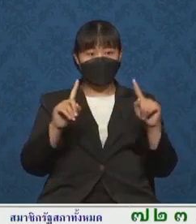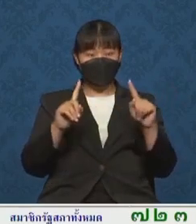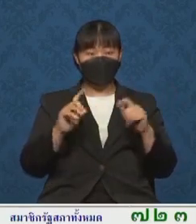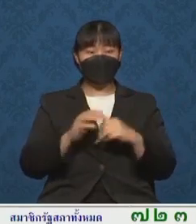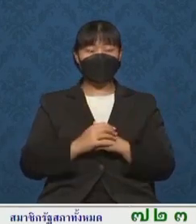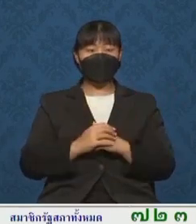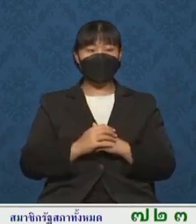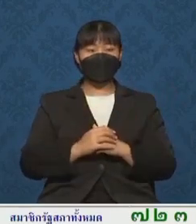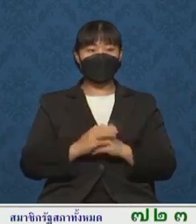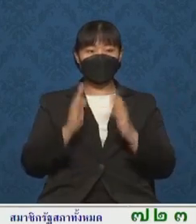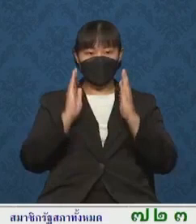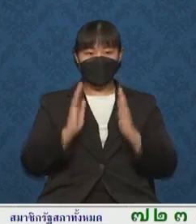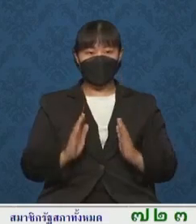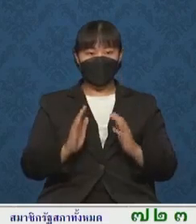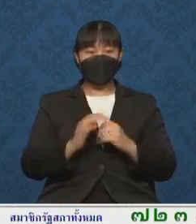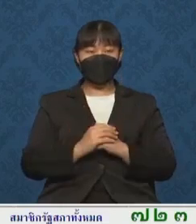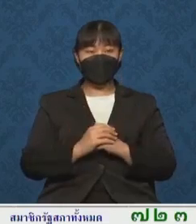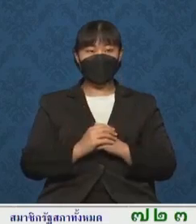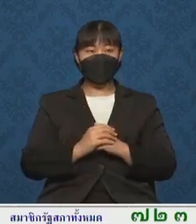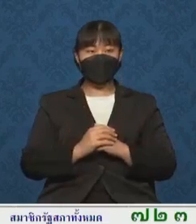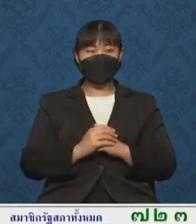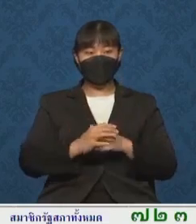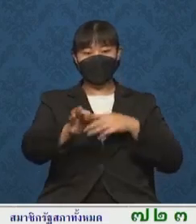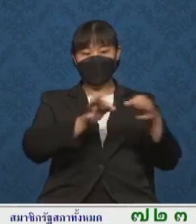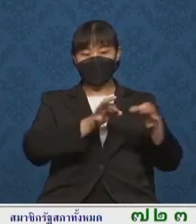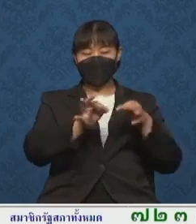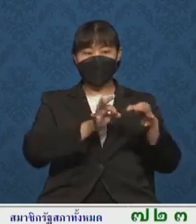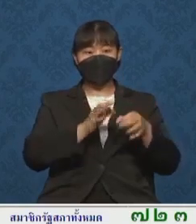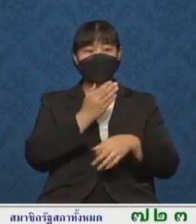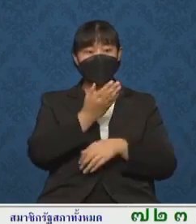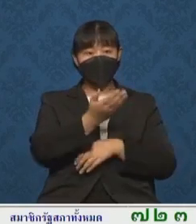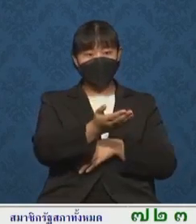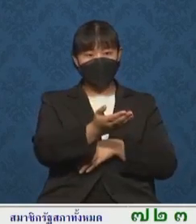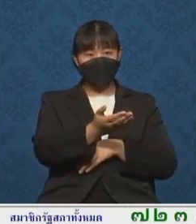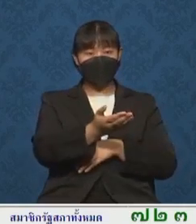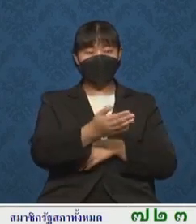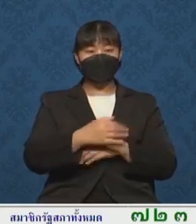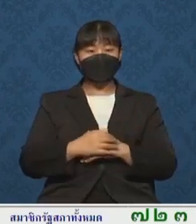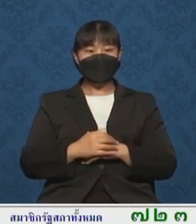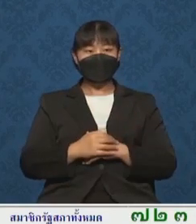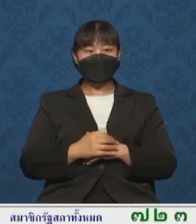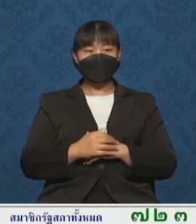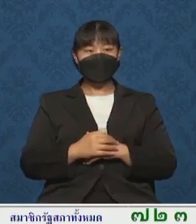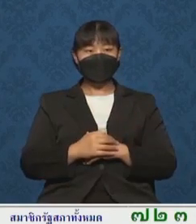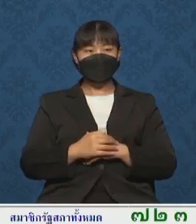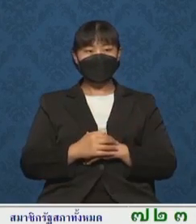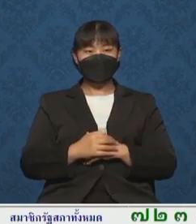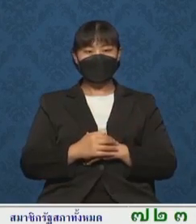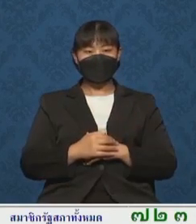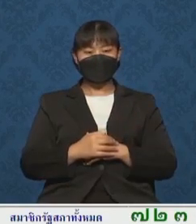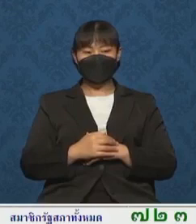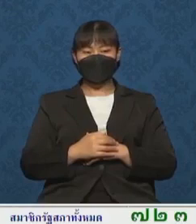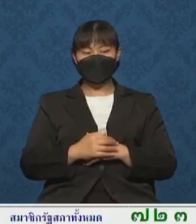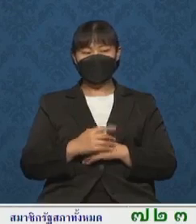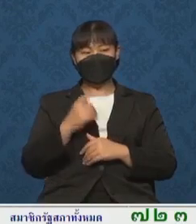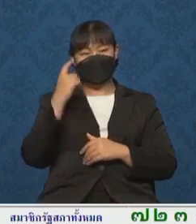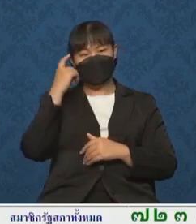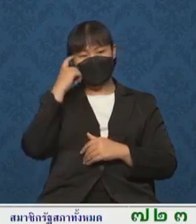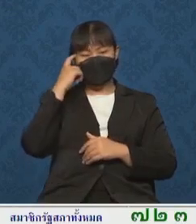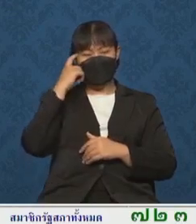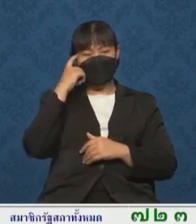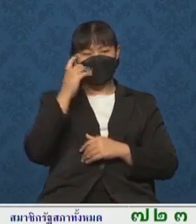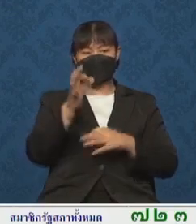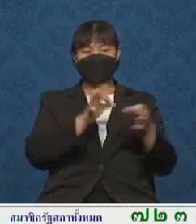คนที่กำลังอภิปลายนั้นไม่สมควรที่จะมาชี้แจงรัฐบาลอูลหรืองาน